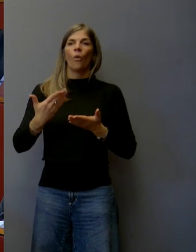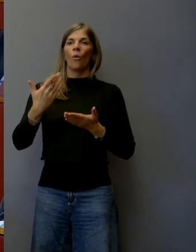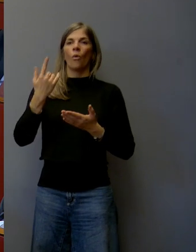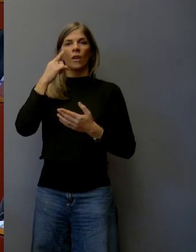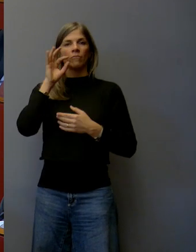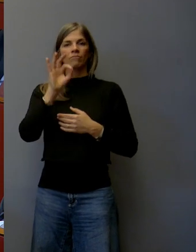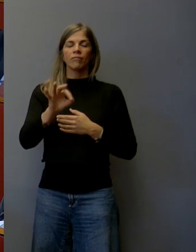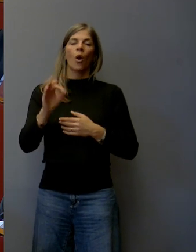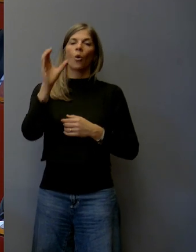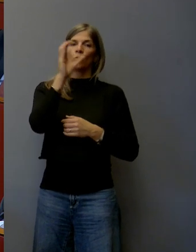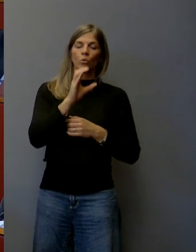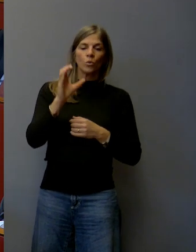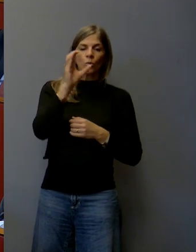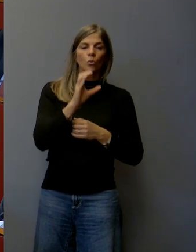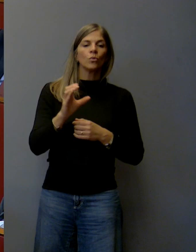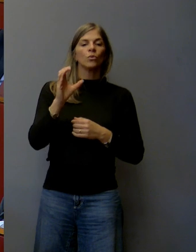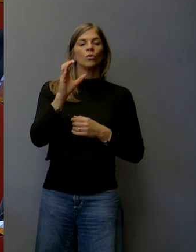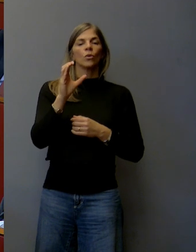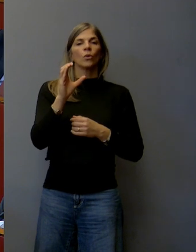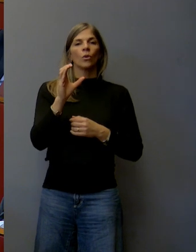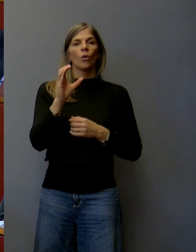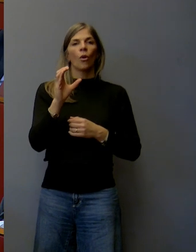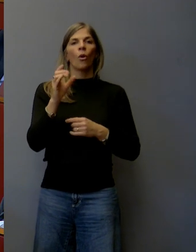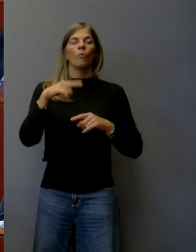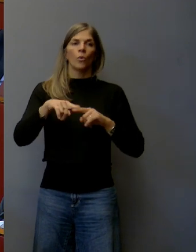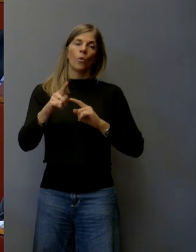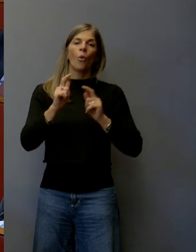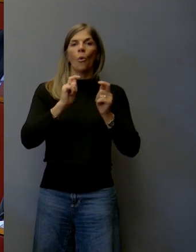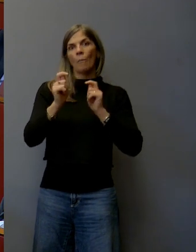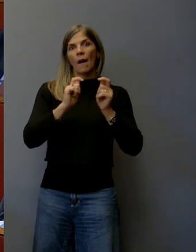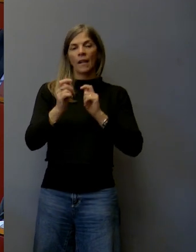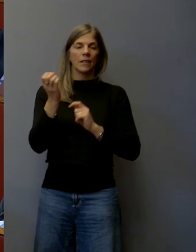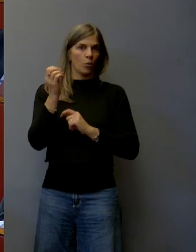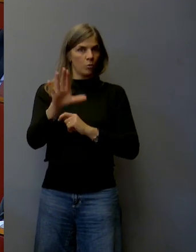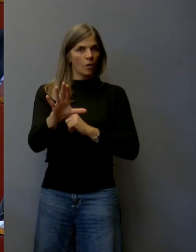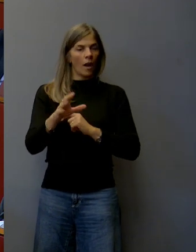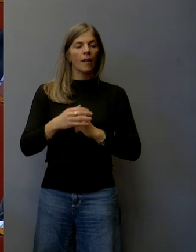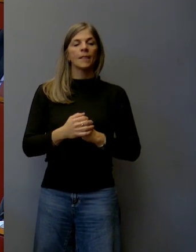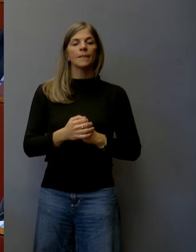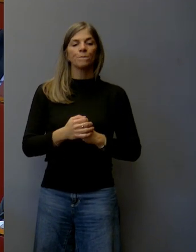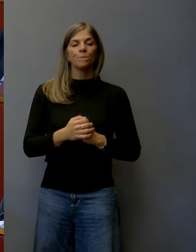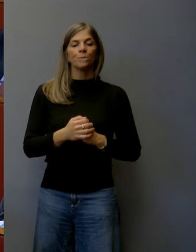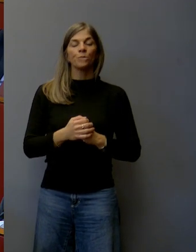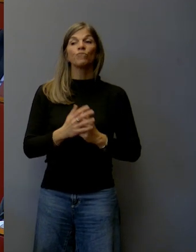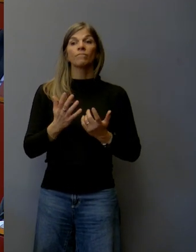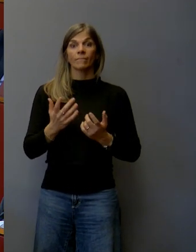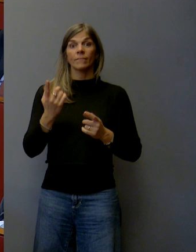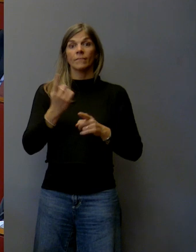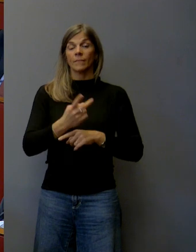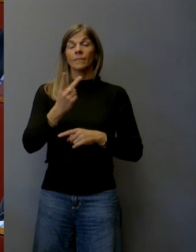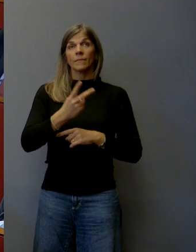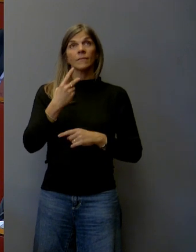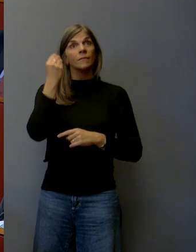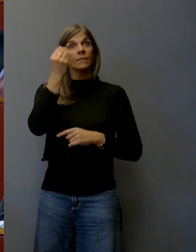e quindi anche di dal punto di vista del marketing culturale ma se ci togliamo dal marketing culturale